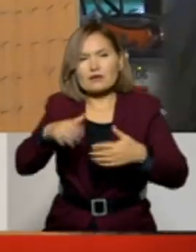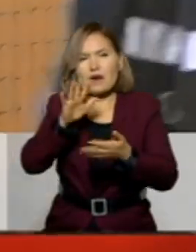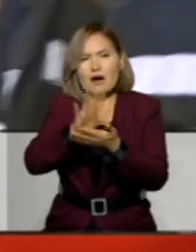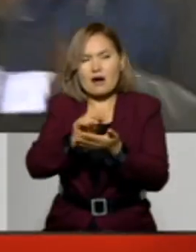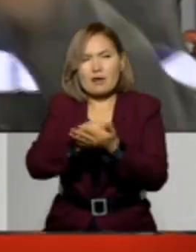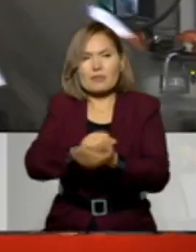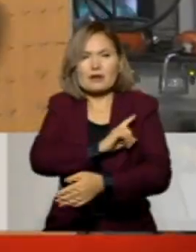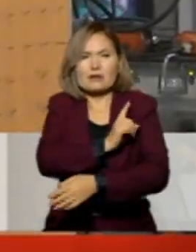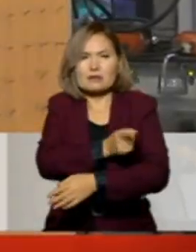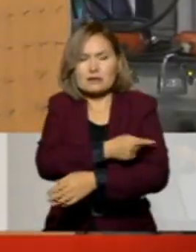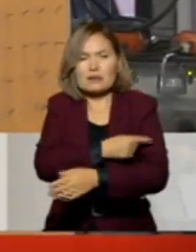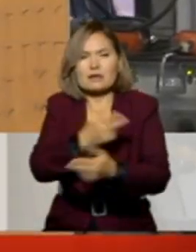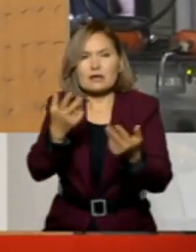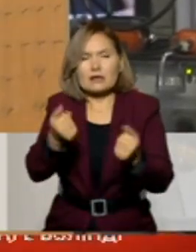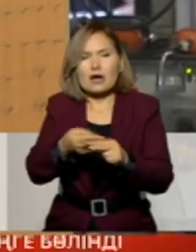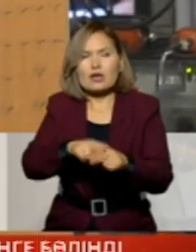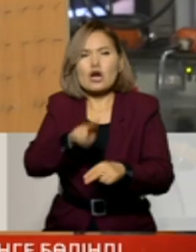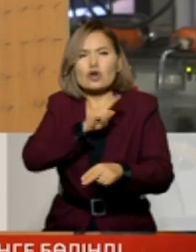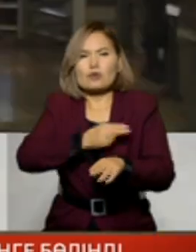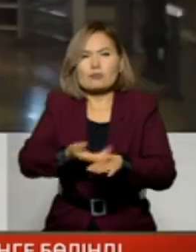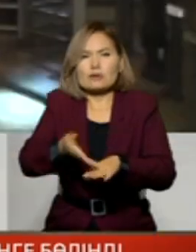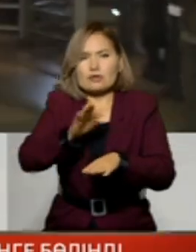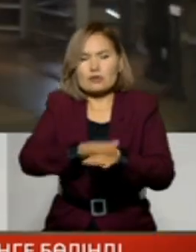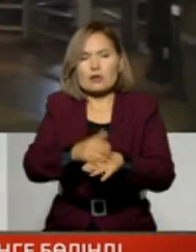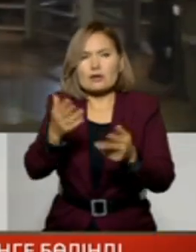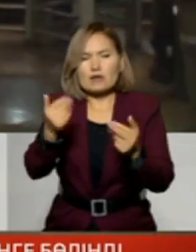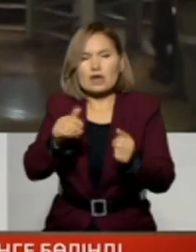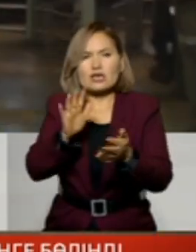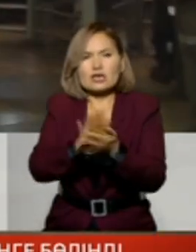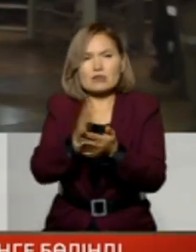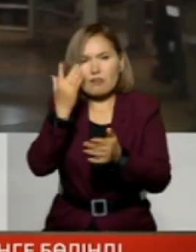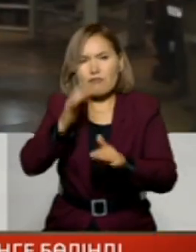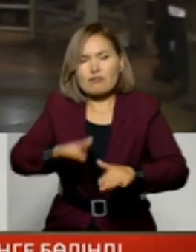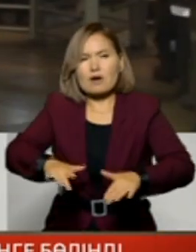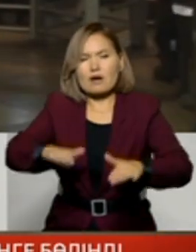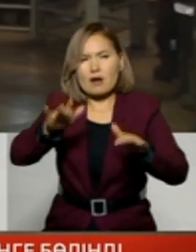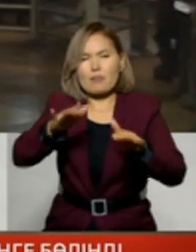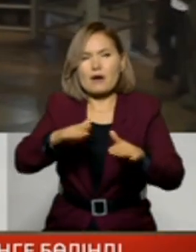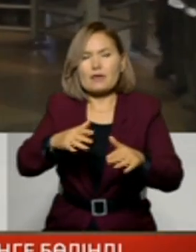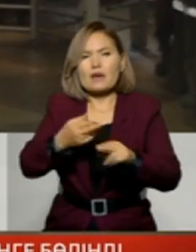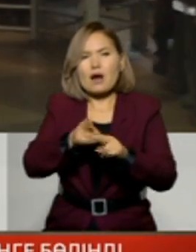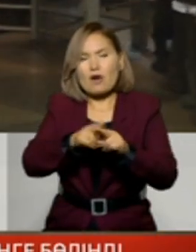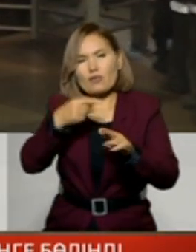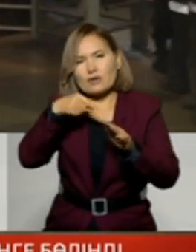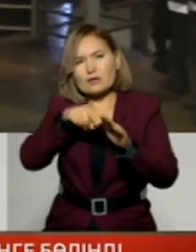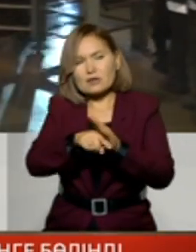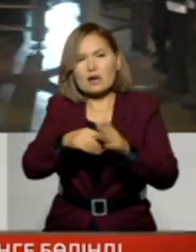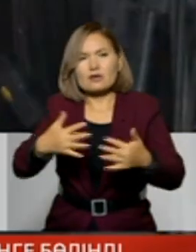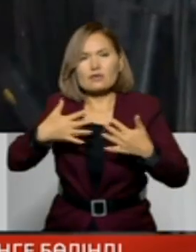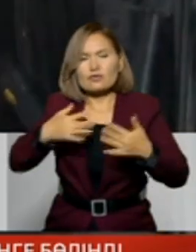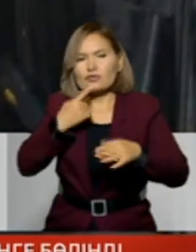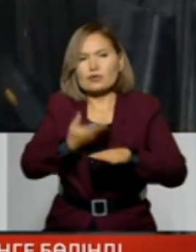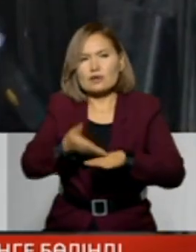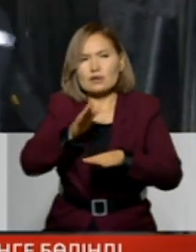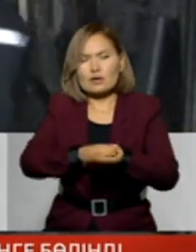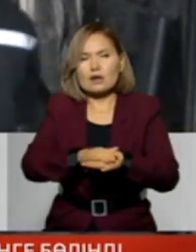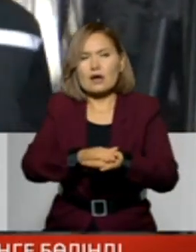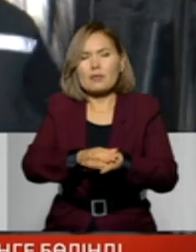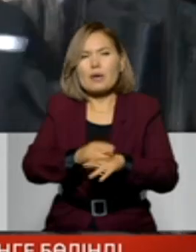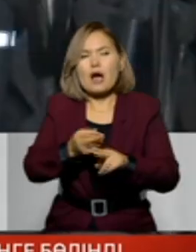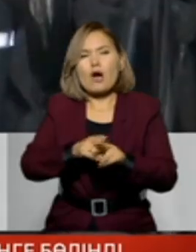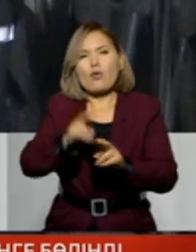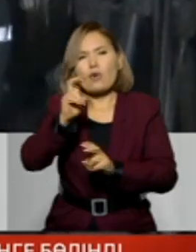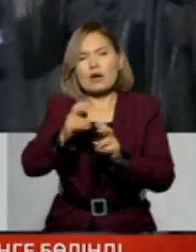шан болып, кір болып шығамыз. Өйткені жұмыс ауыр, шан, ауасы жер бетінен басқалай болады ол жерде. Күзембаев